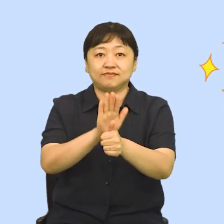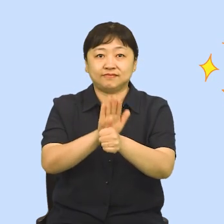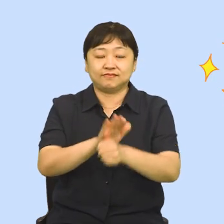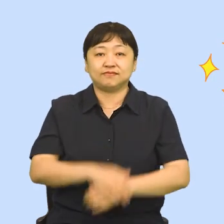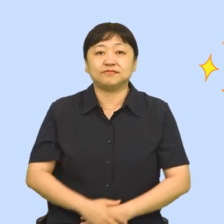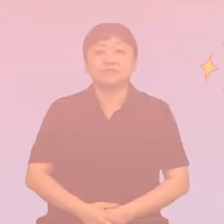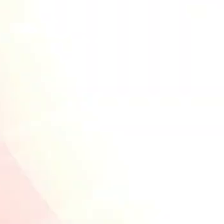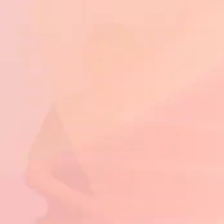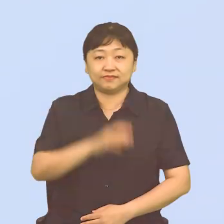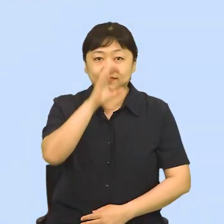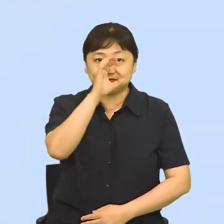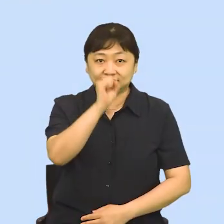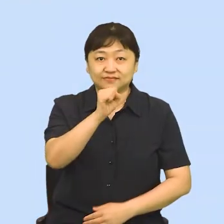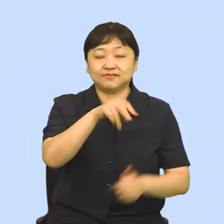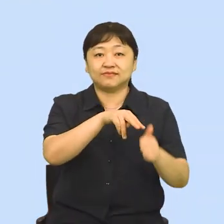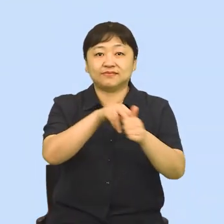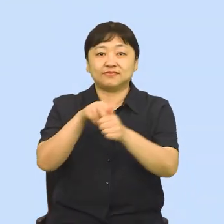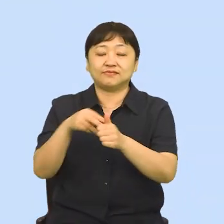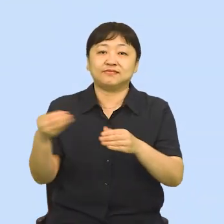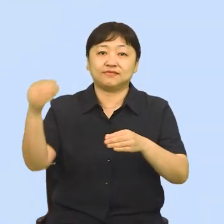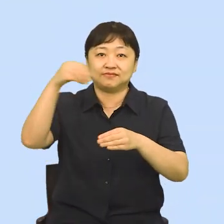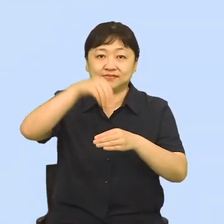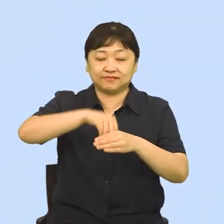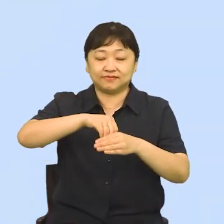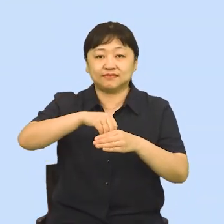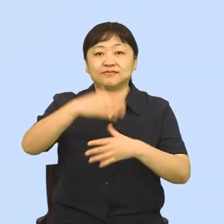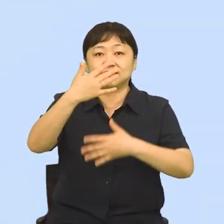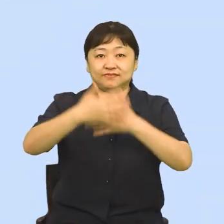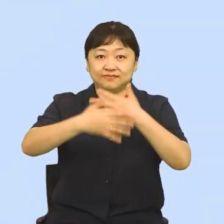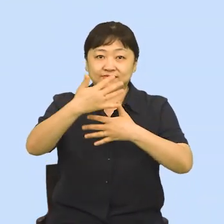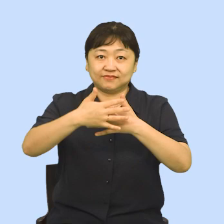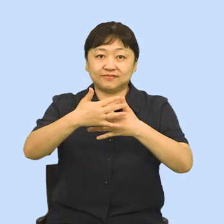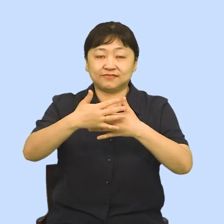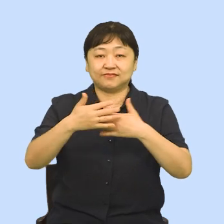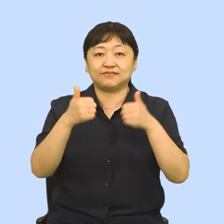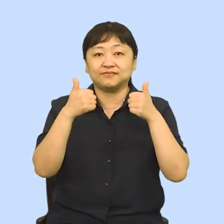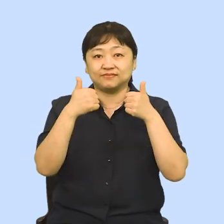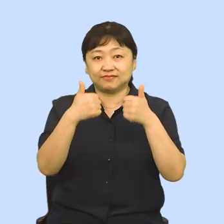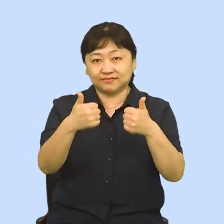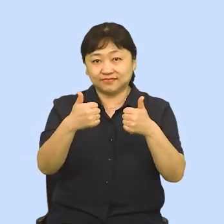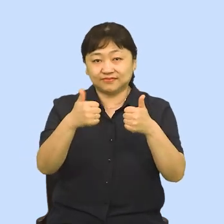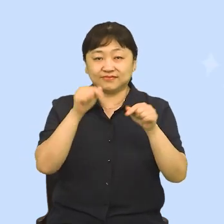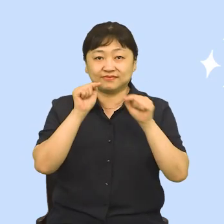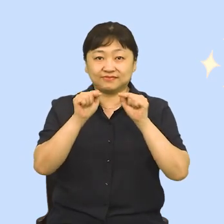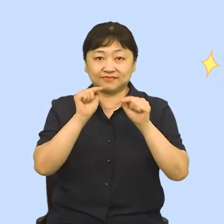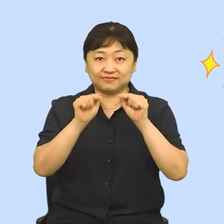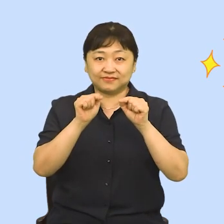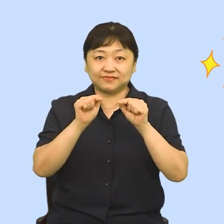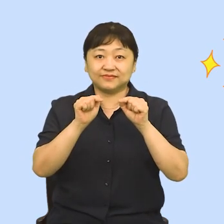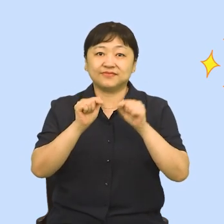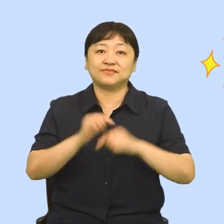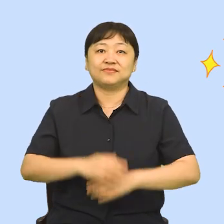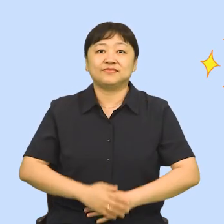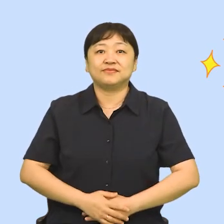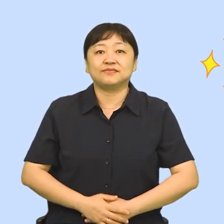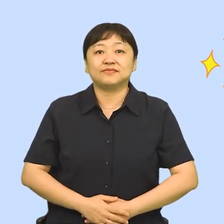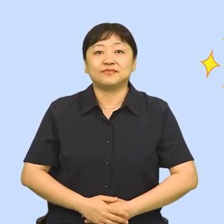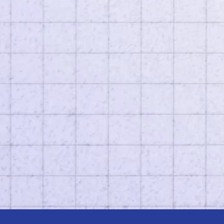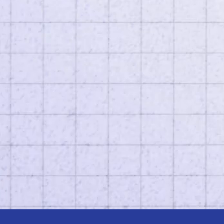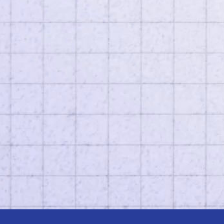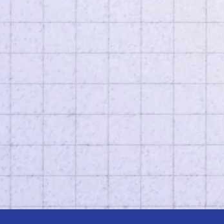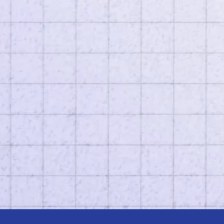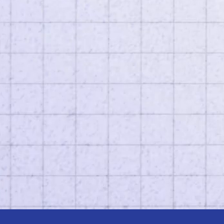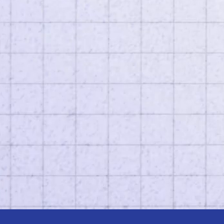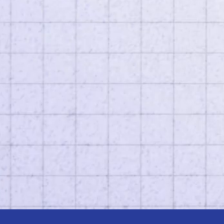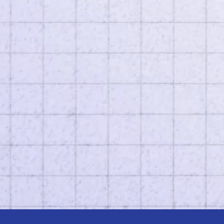최선을 다하겠습니다. 지금까지 광명시민이 클릭하고 싶은 정보만담은 광명클릭이었습니다. 좋아요 강클해주세요.